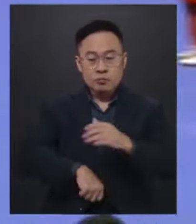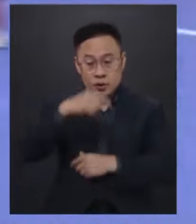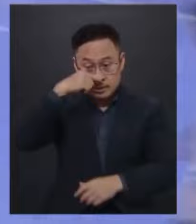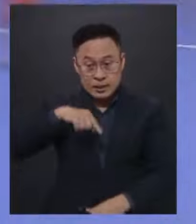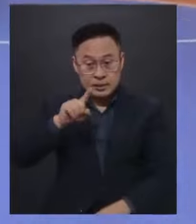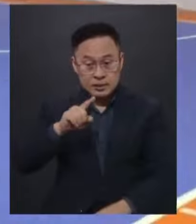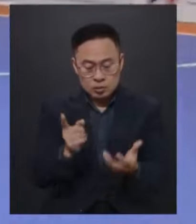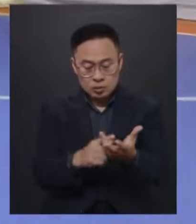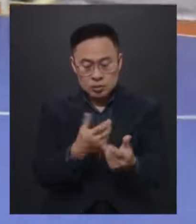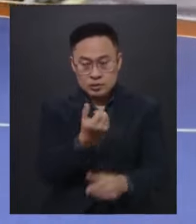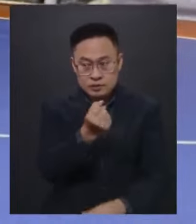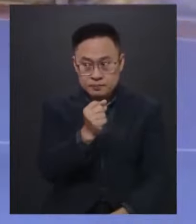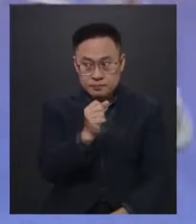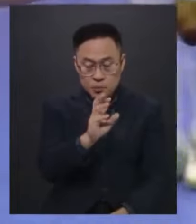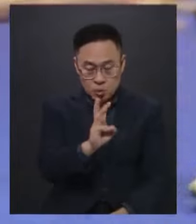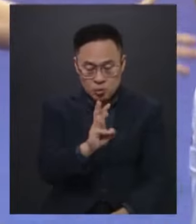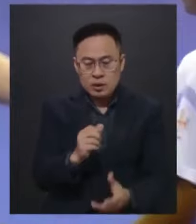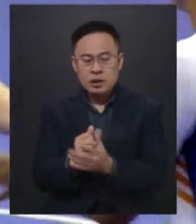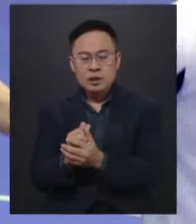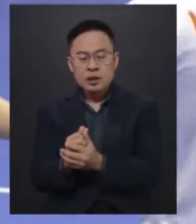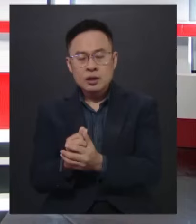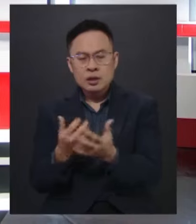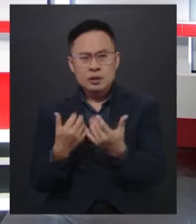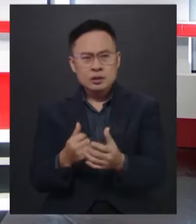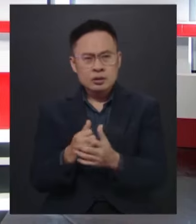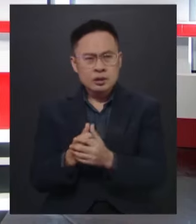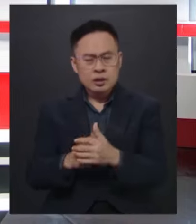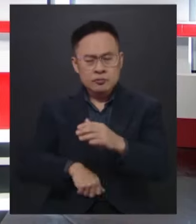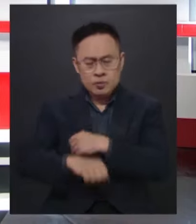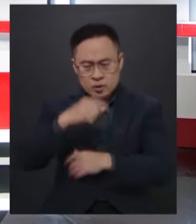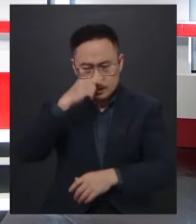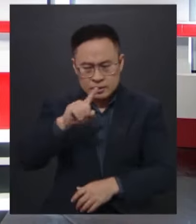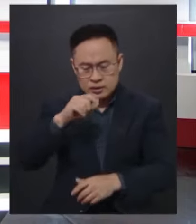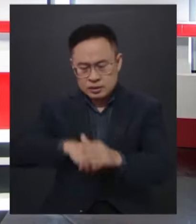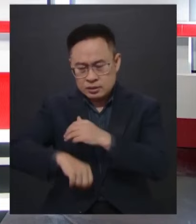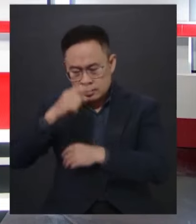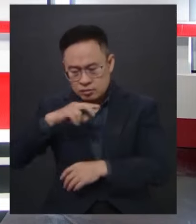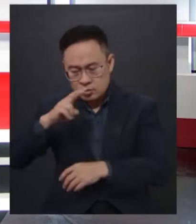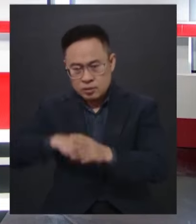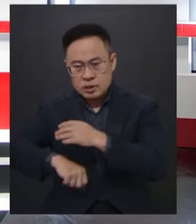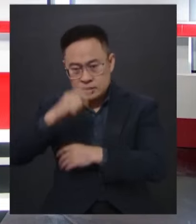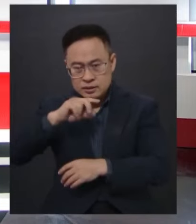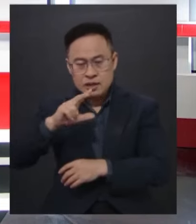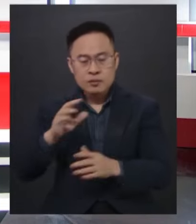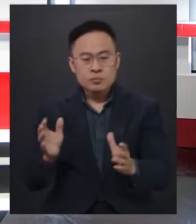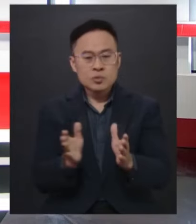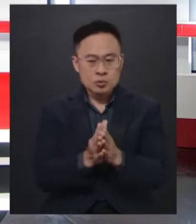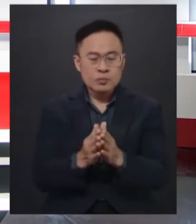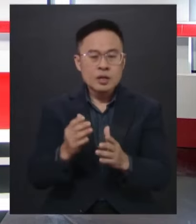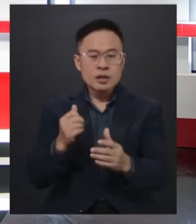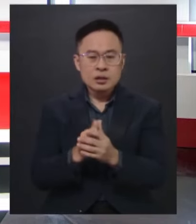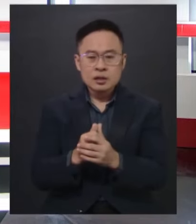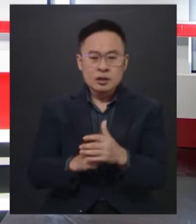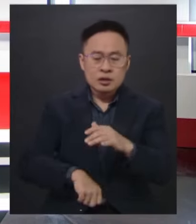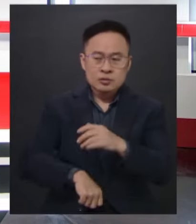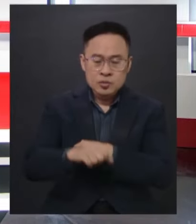คะ18เสียงจากไทยลีก2 30เสียงจากไทยลีก3แล้วก็เดี๋ยวจะมีในส่วนของลีกสมัครเล่น